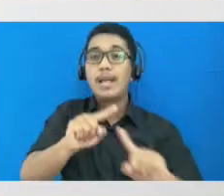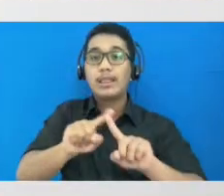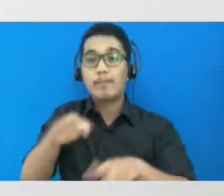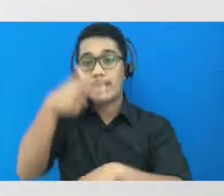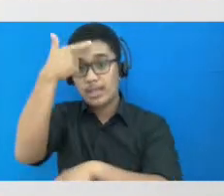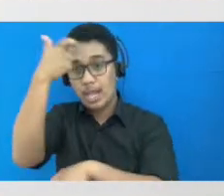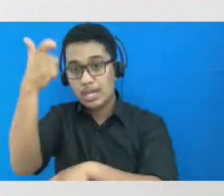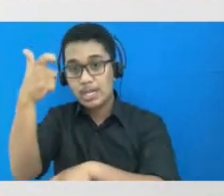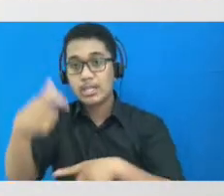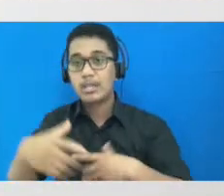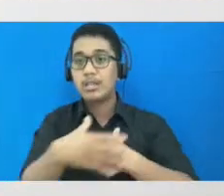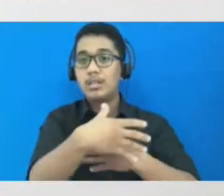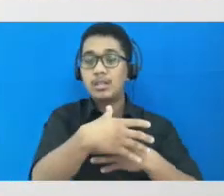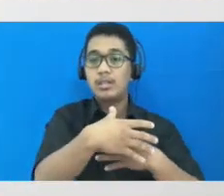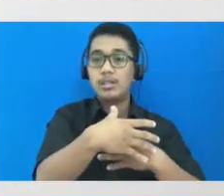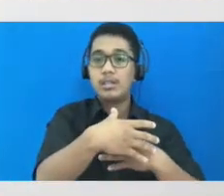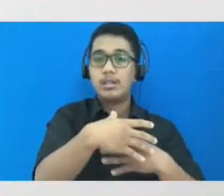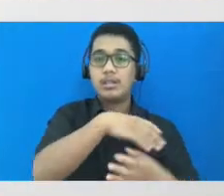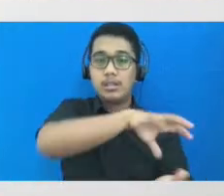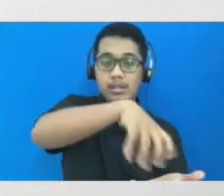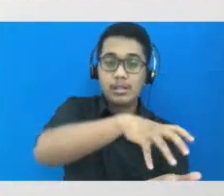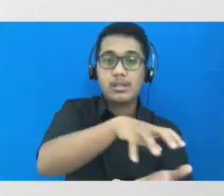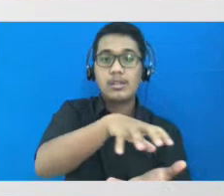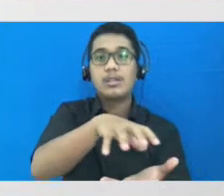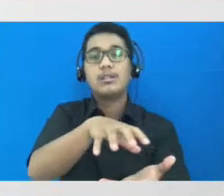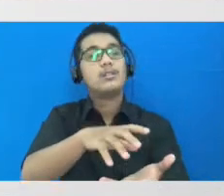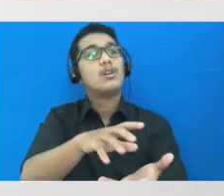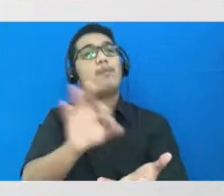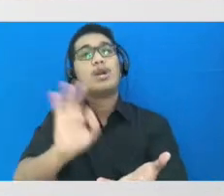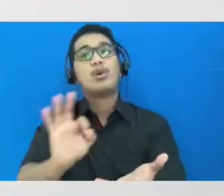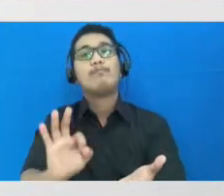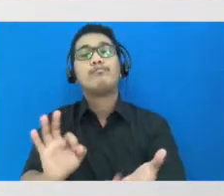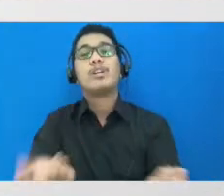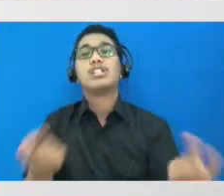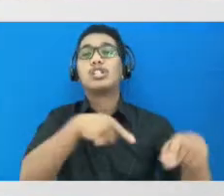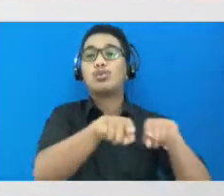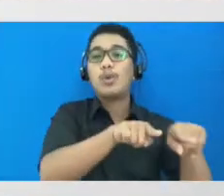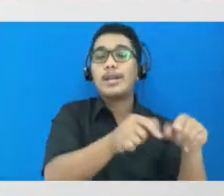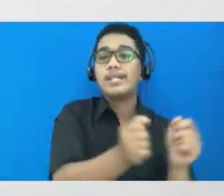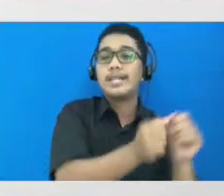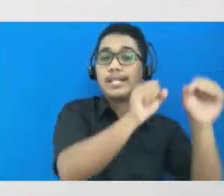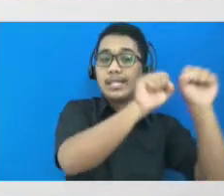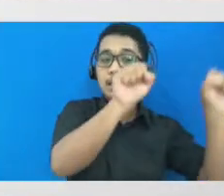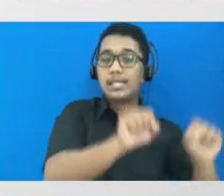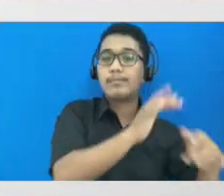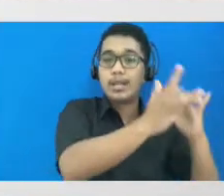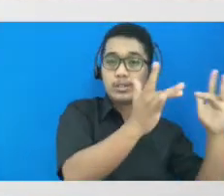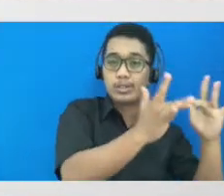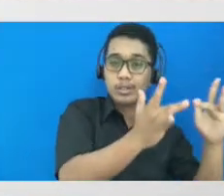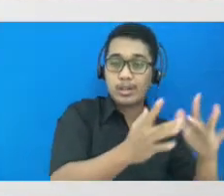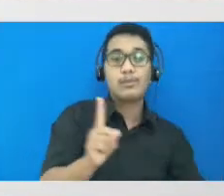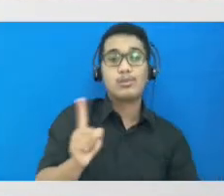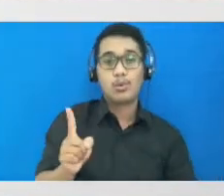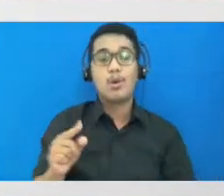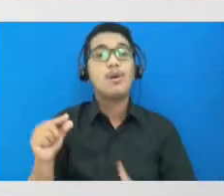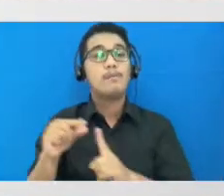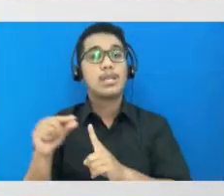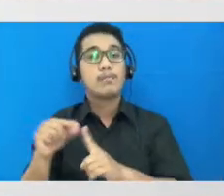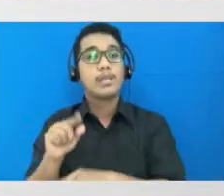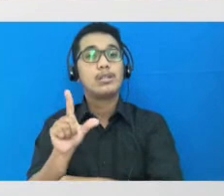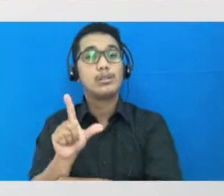dibangun teritorialitas ini tidak sesuai dengan kebutuhan dari penyelenggara sistem elektronik. Sehingga di dalam PP